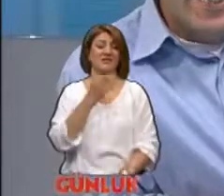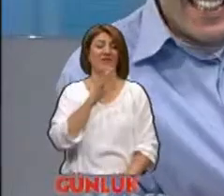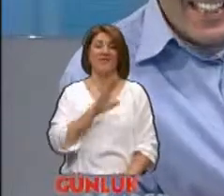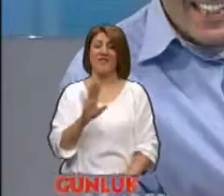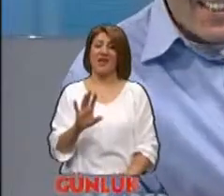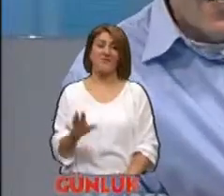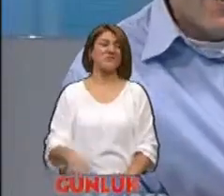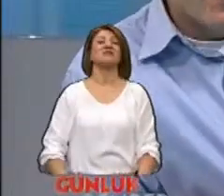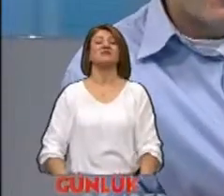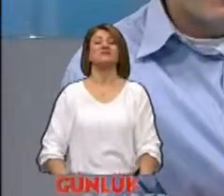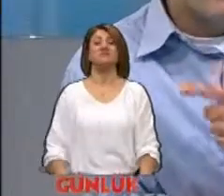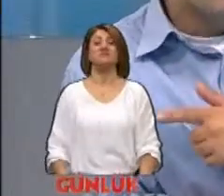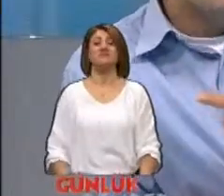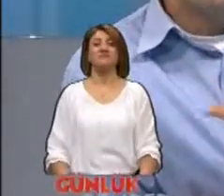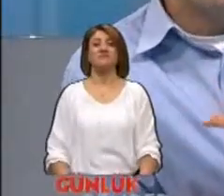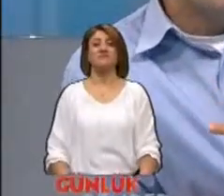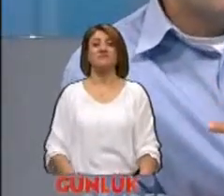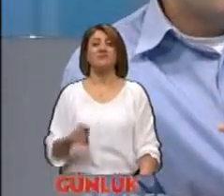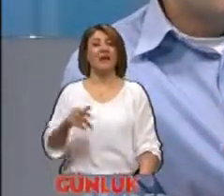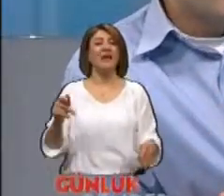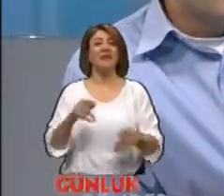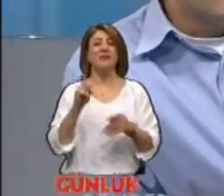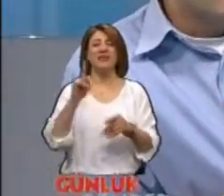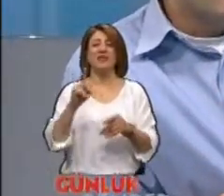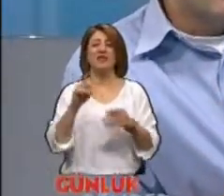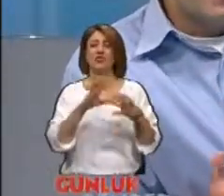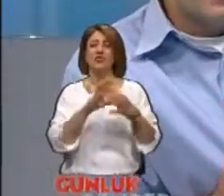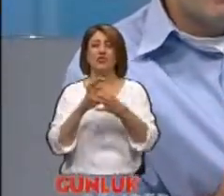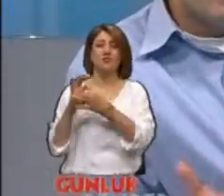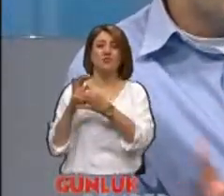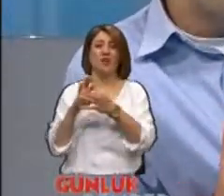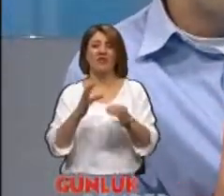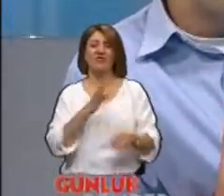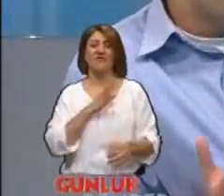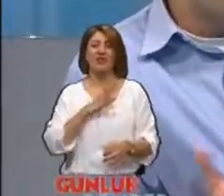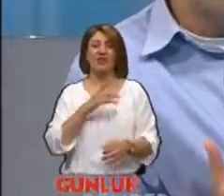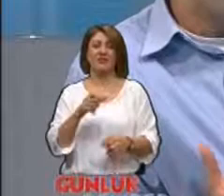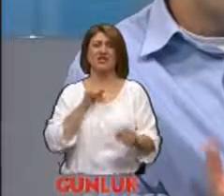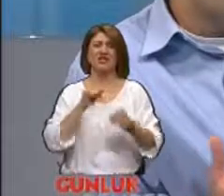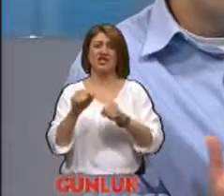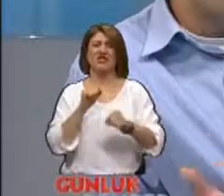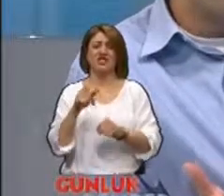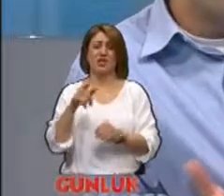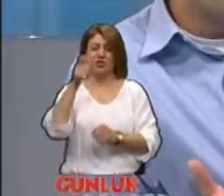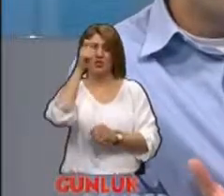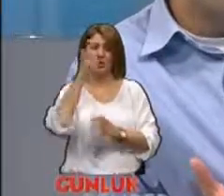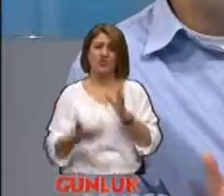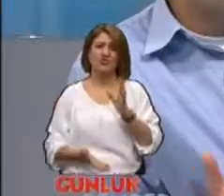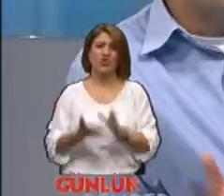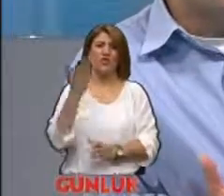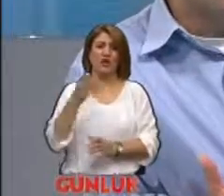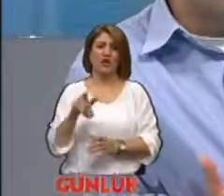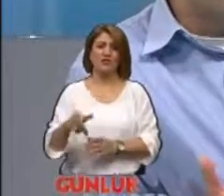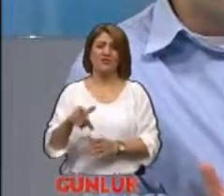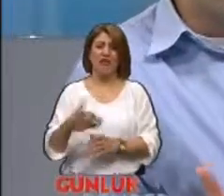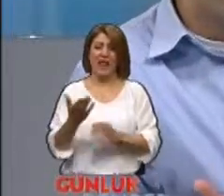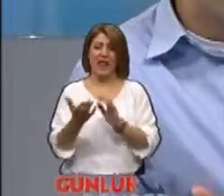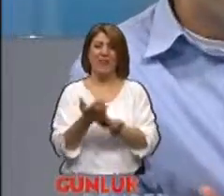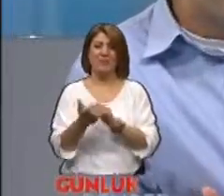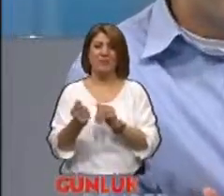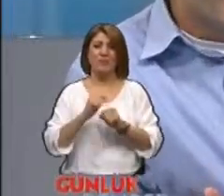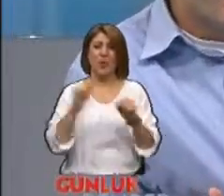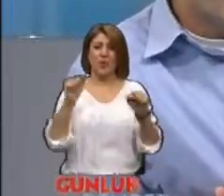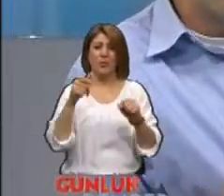diyorsun. Olarak, evet. Şimdi arada şöyle bir cümle kullandı. O çok hoşuma gitti. Yani zaten böyle şiddet olayları Türkiye'de çok oluyor. Özel doğru. Bir haber, el bombası dedim ya